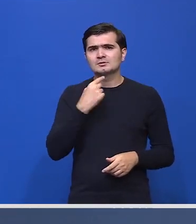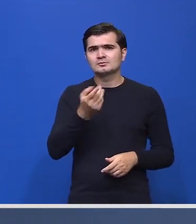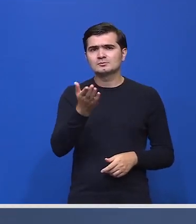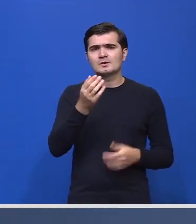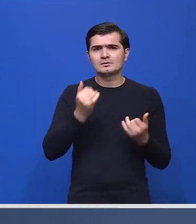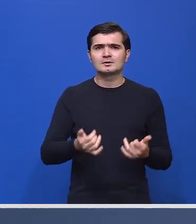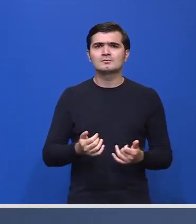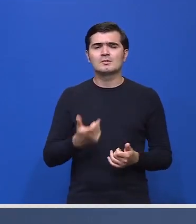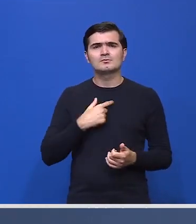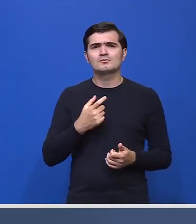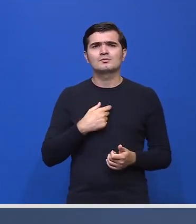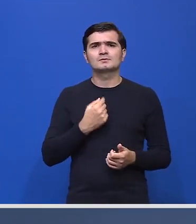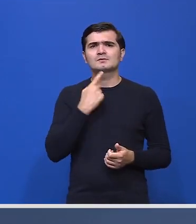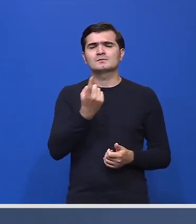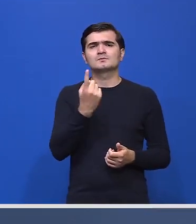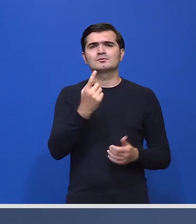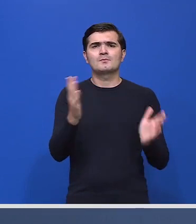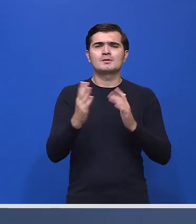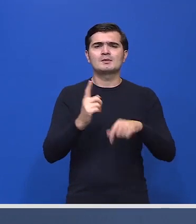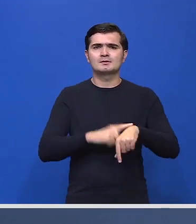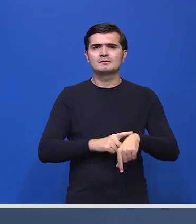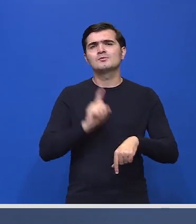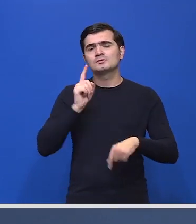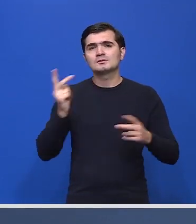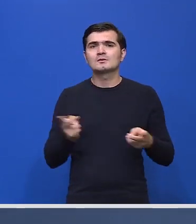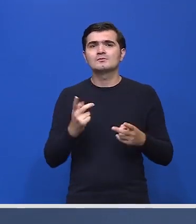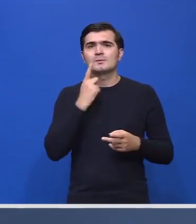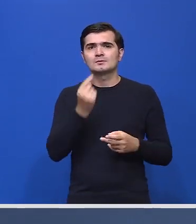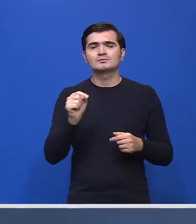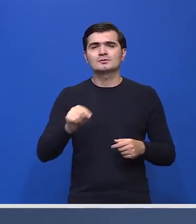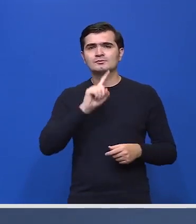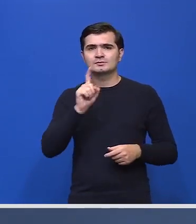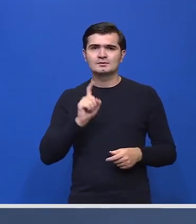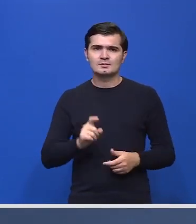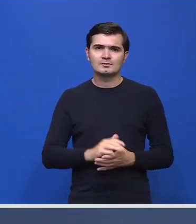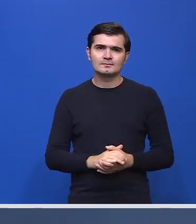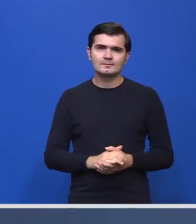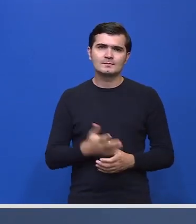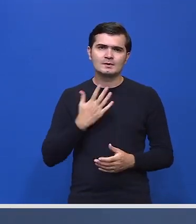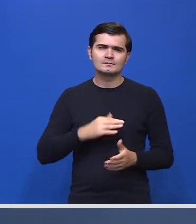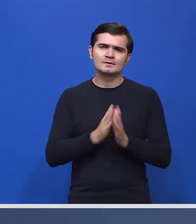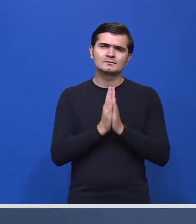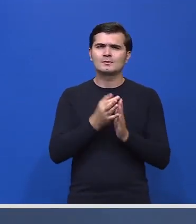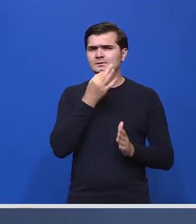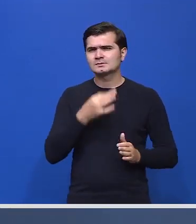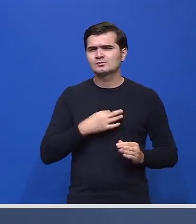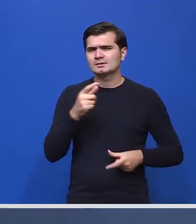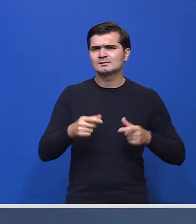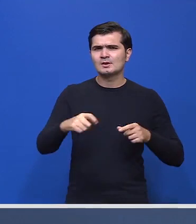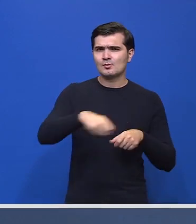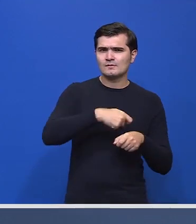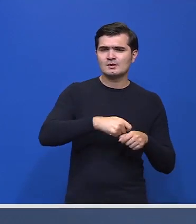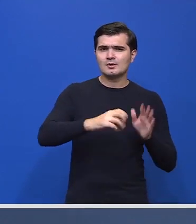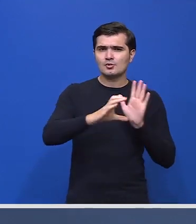și atunci nu-mi permit să dau un orizont de timp. Vom căuta răspuns la această întrebare. Aș vrea să vă rog să-mi spuneți legat de aceste modificări la